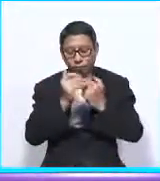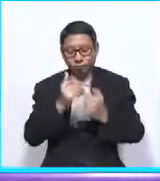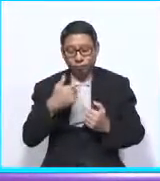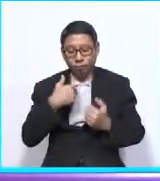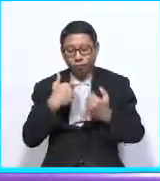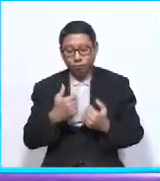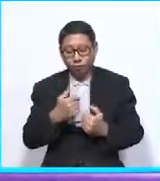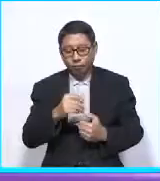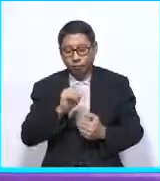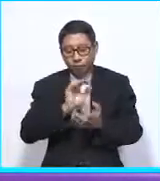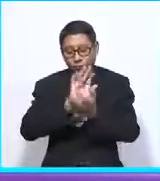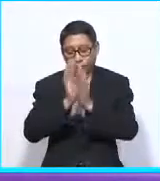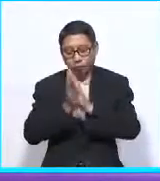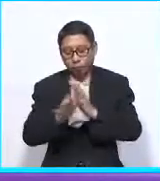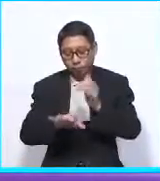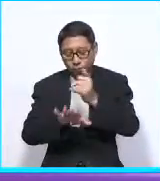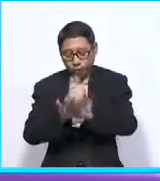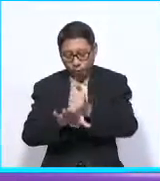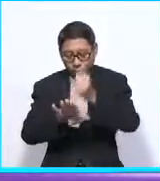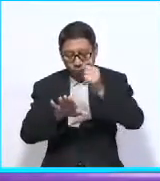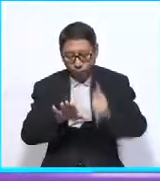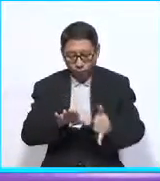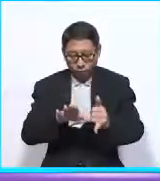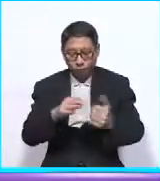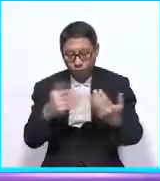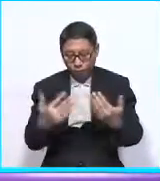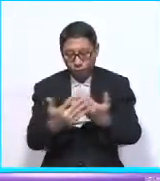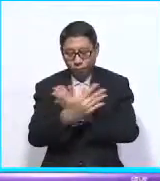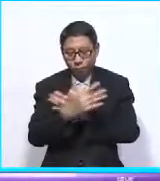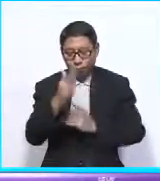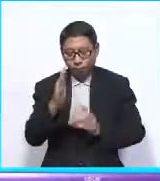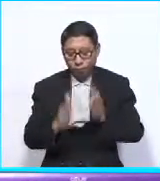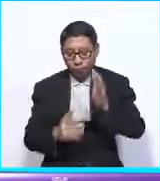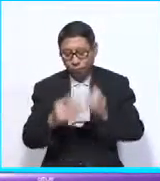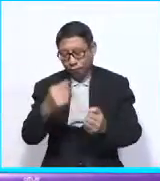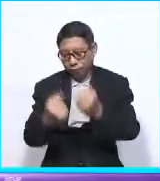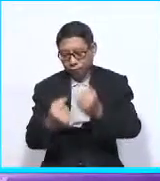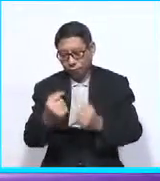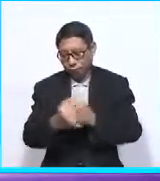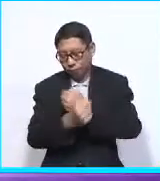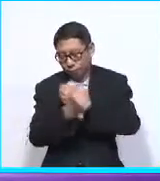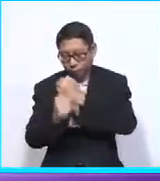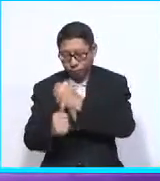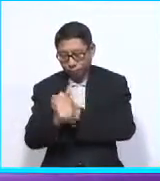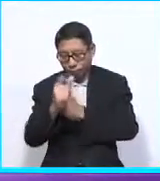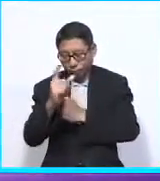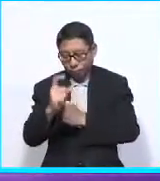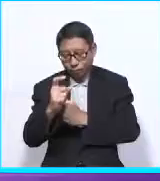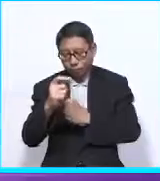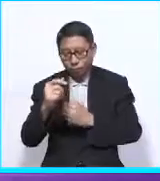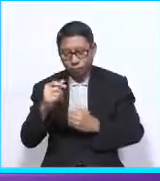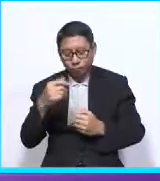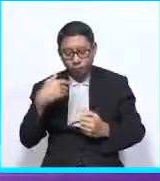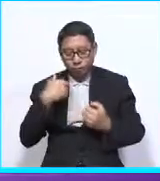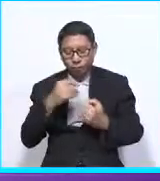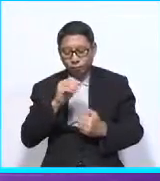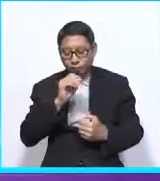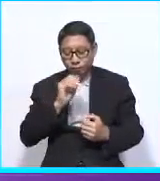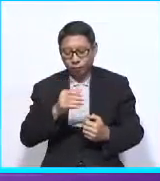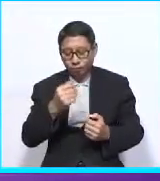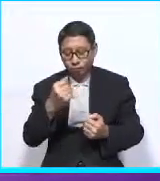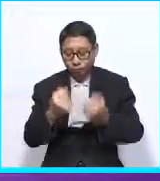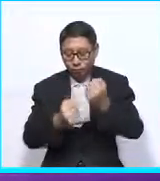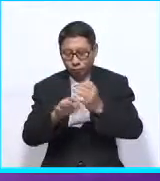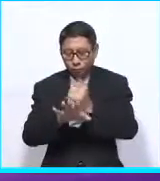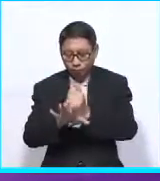าหน้าที่หรือเราจะเปลี่ยนรถนะคะแล้วก็เปลี่ยนคนขับทันทีเพื่อความปลอดภัยนะคะถ้าพูดง่ายๆถ้าอยู่ที่ส